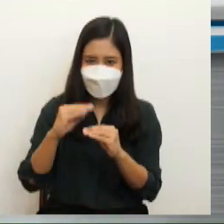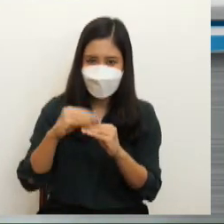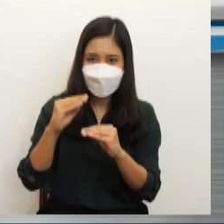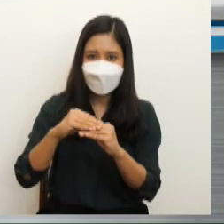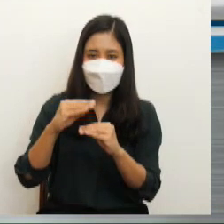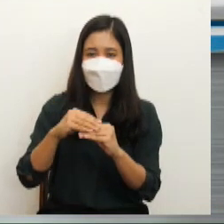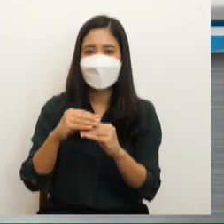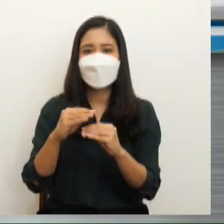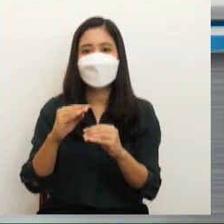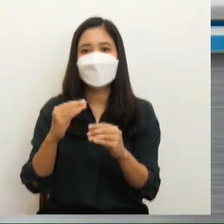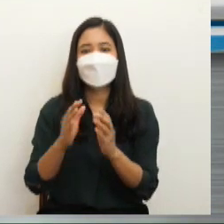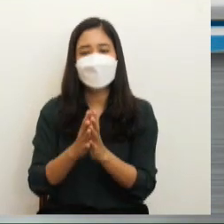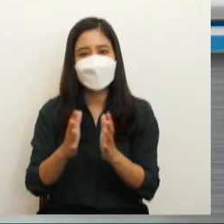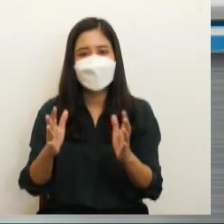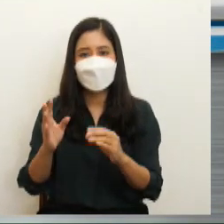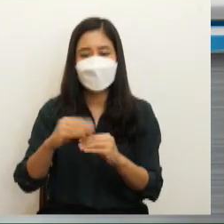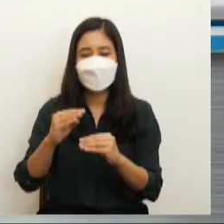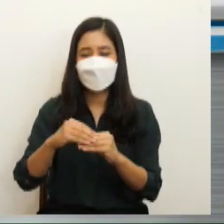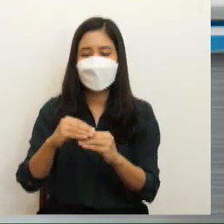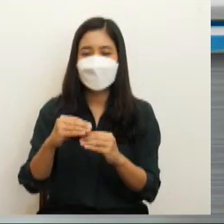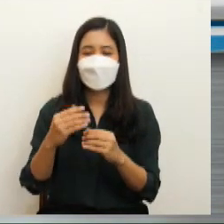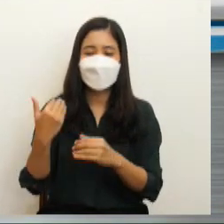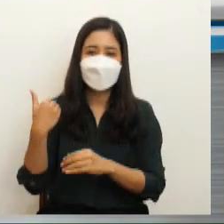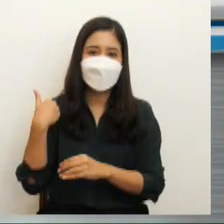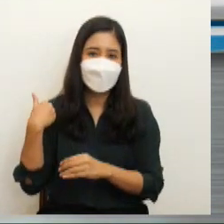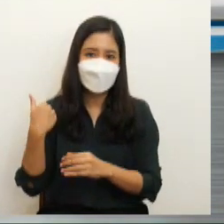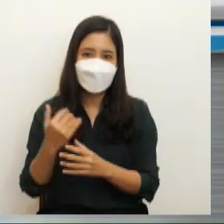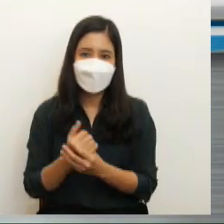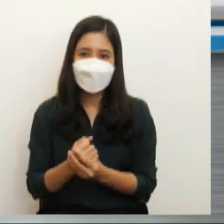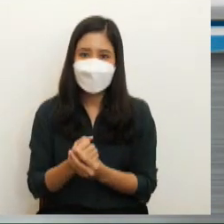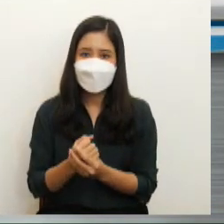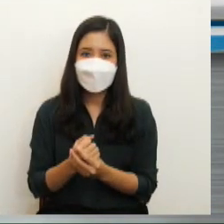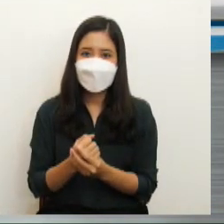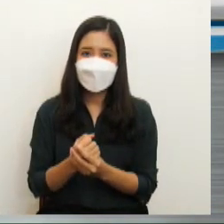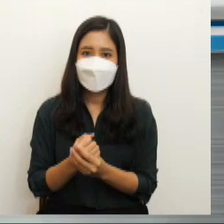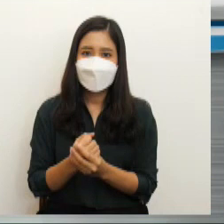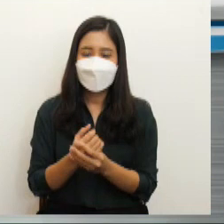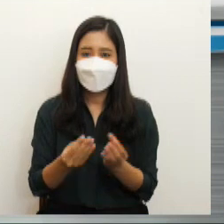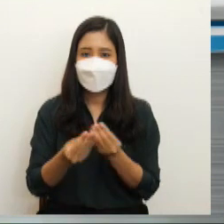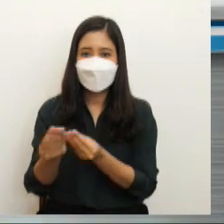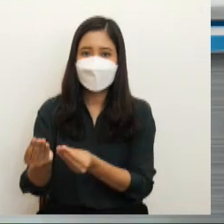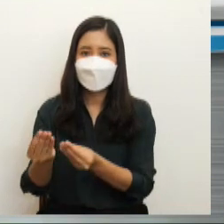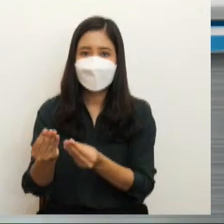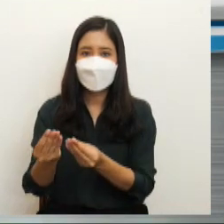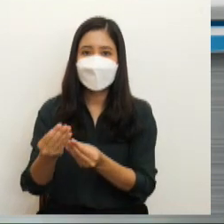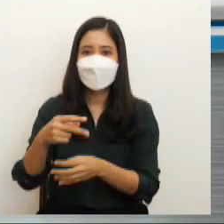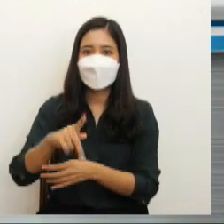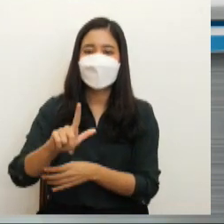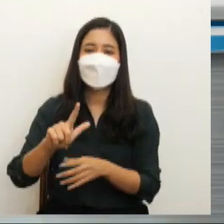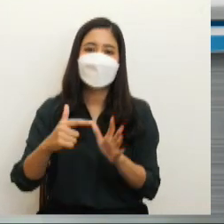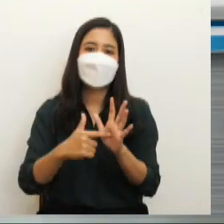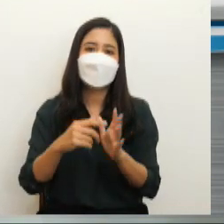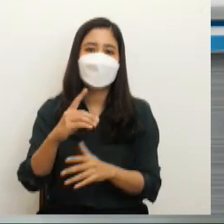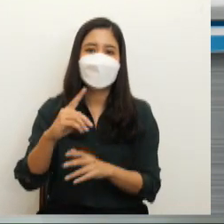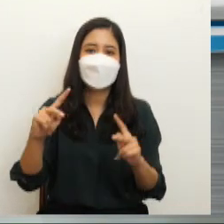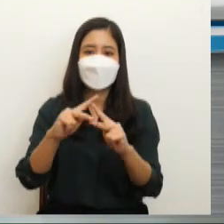จังหวัดสีแดงเข้มนะคะแนวปฏิบัติจะเป็นอย่างไรต้องขอเรียนเชิญท่านปลัดกระทรวงสาธารณสุขการท่านสุพัฒน์จ